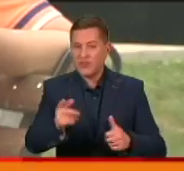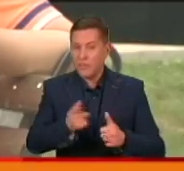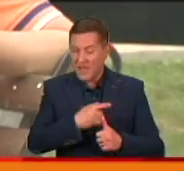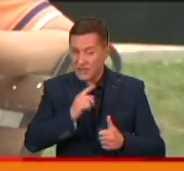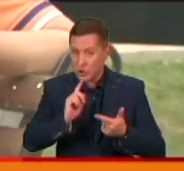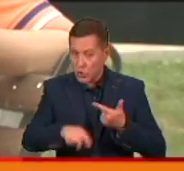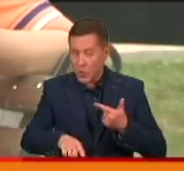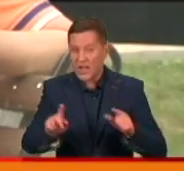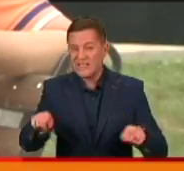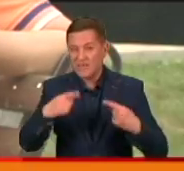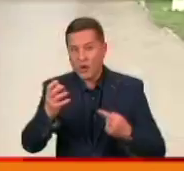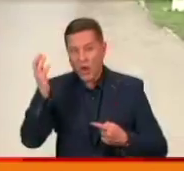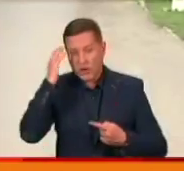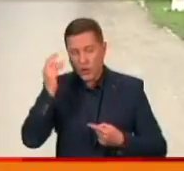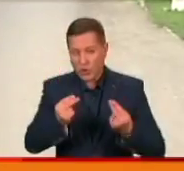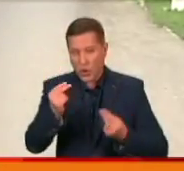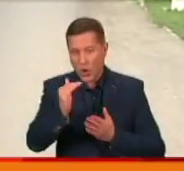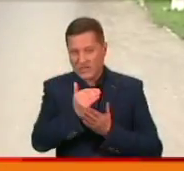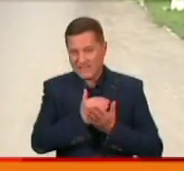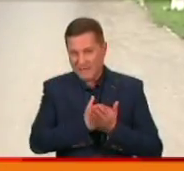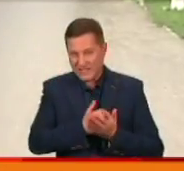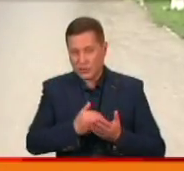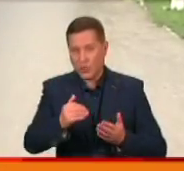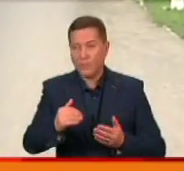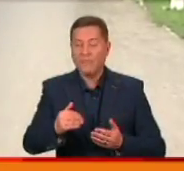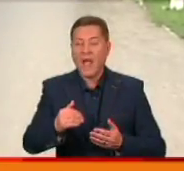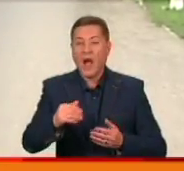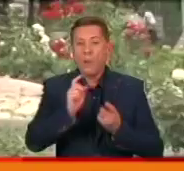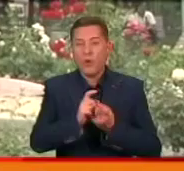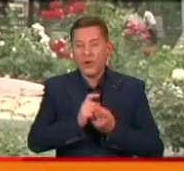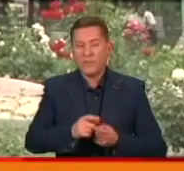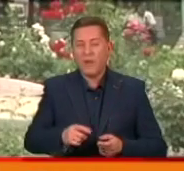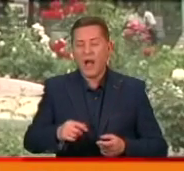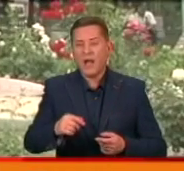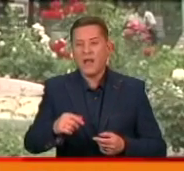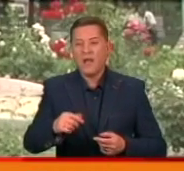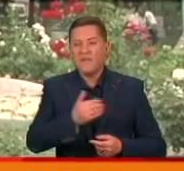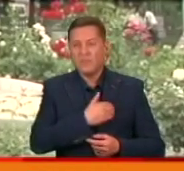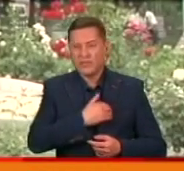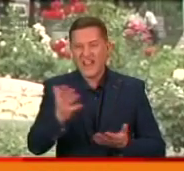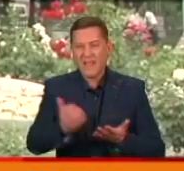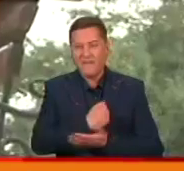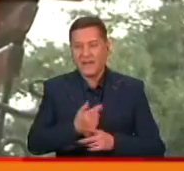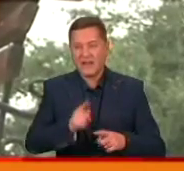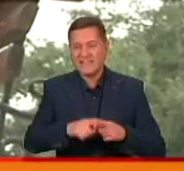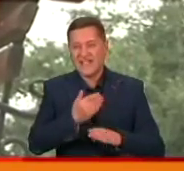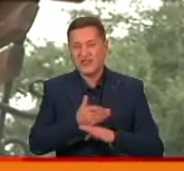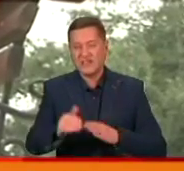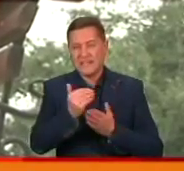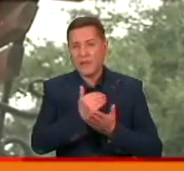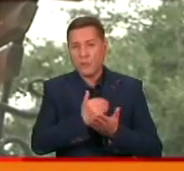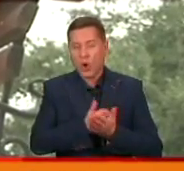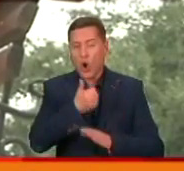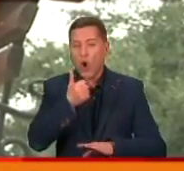друге – це створення чорного списку гравців. Боротьба з ігроманією, тобто залежністю людини від бажання виграти – теж частина його програми. Проте чи